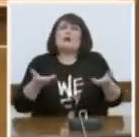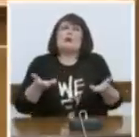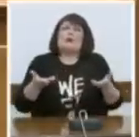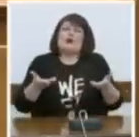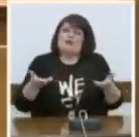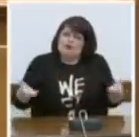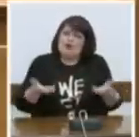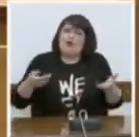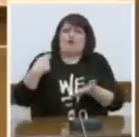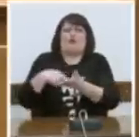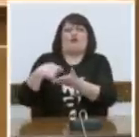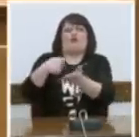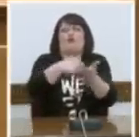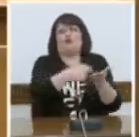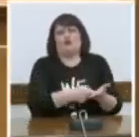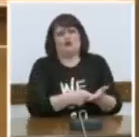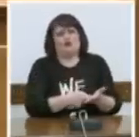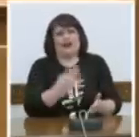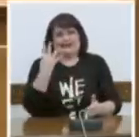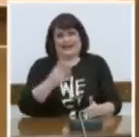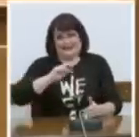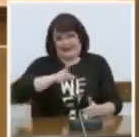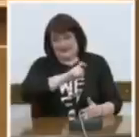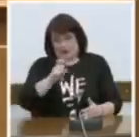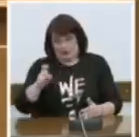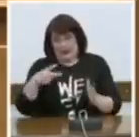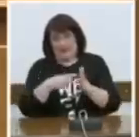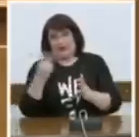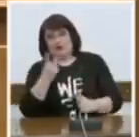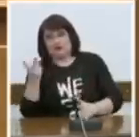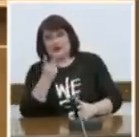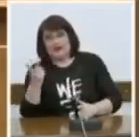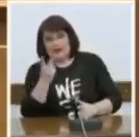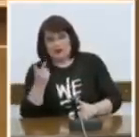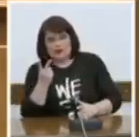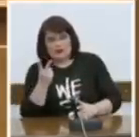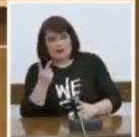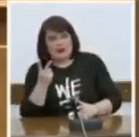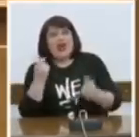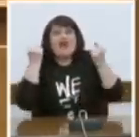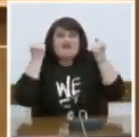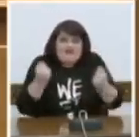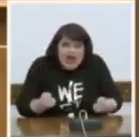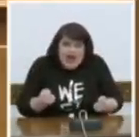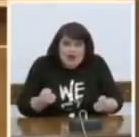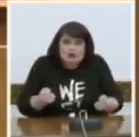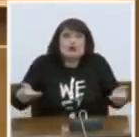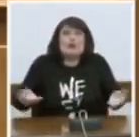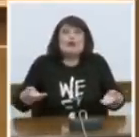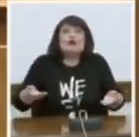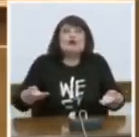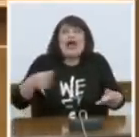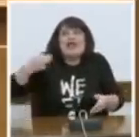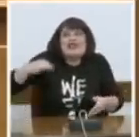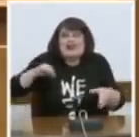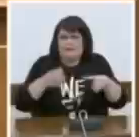είχαμε υπερέσοδα πάνω από 4 δισεκατομμύρια στο ΦΠΑ το 22 εις βάρος των πιο ασθενών οικονομικών τάξεων, γιατί είναι ξεκάθαρο ότι η